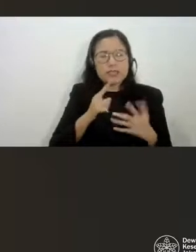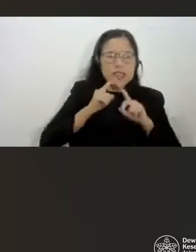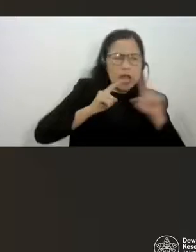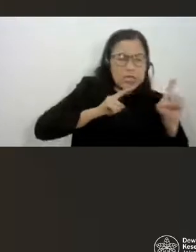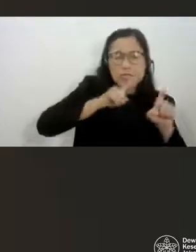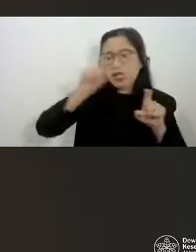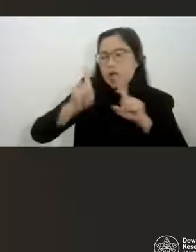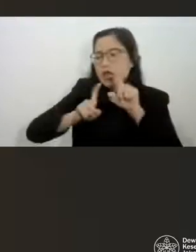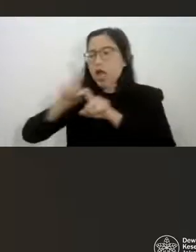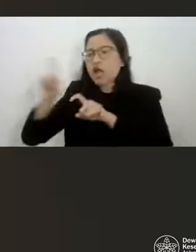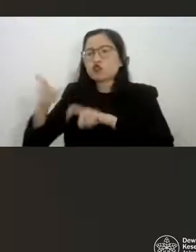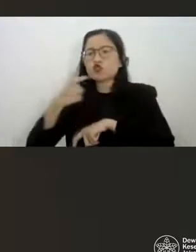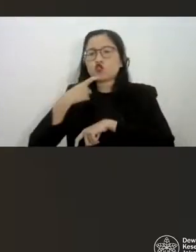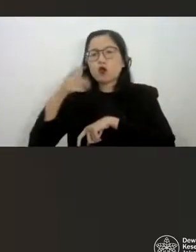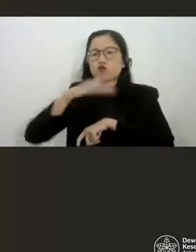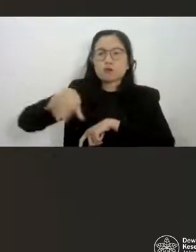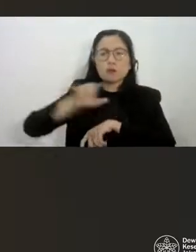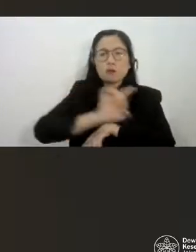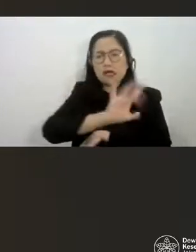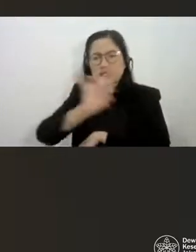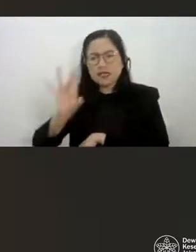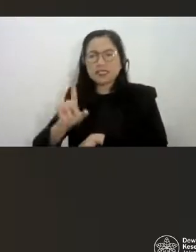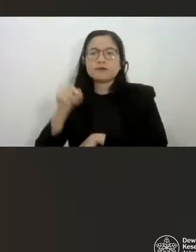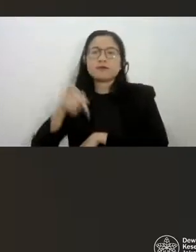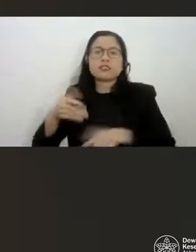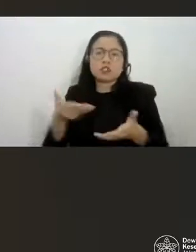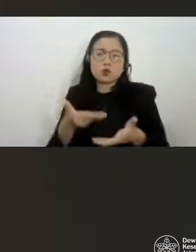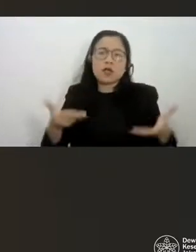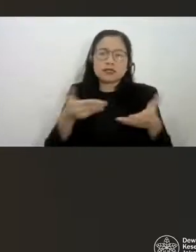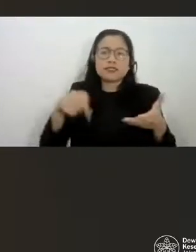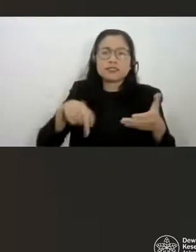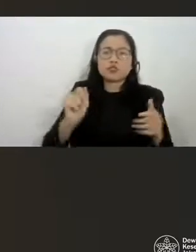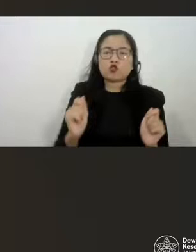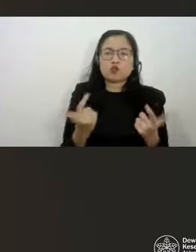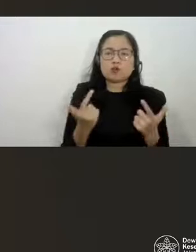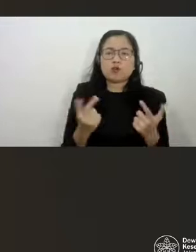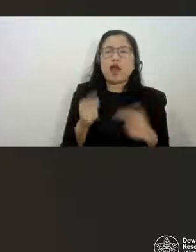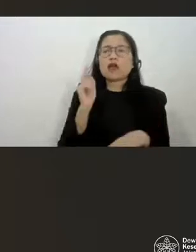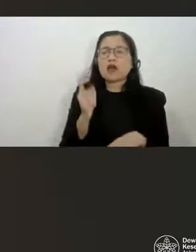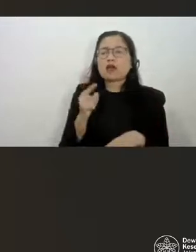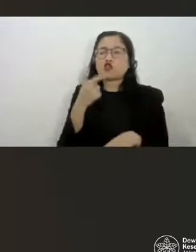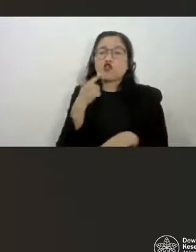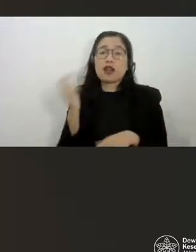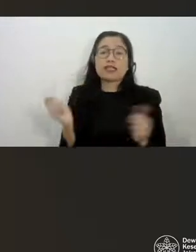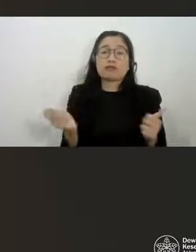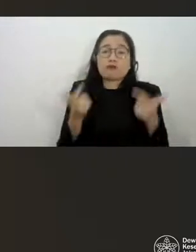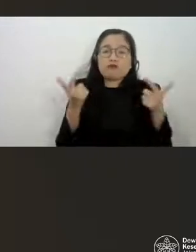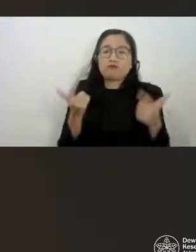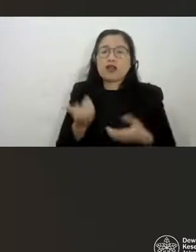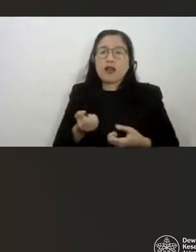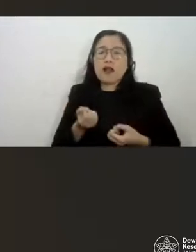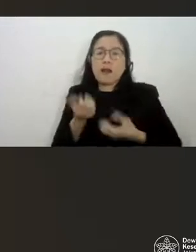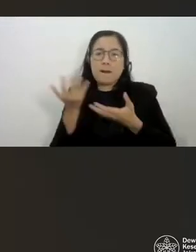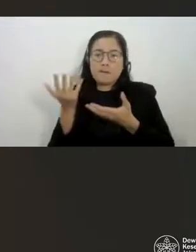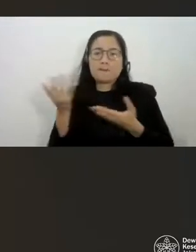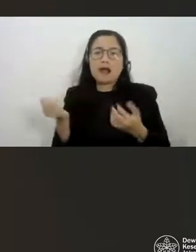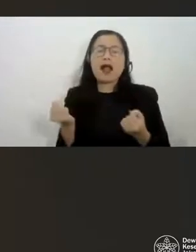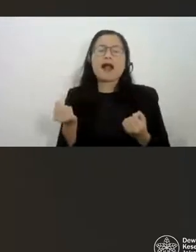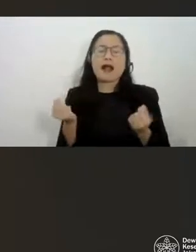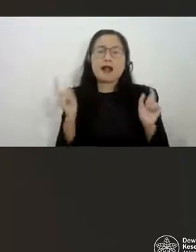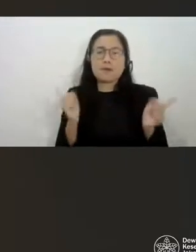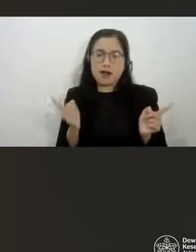hal dalam kehidupan ini, tak terkecuali tentang kehidupan keagamaan. Saya sering sekali